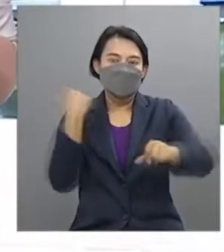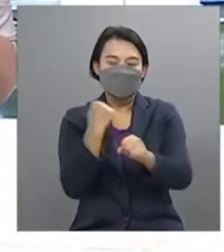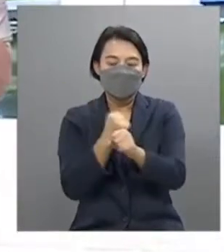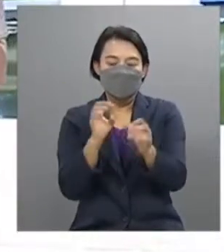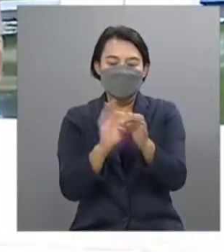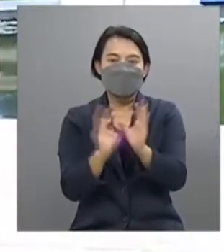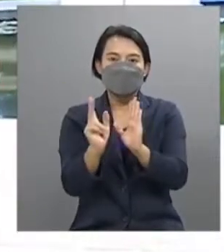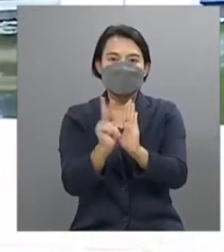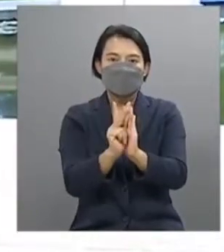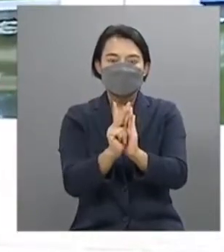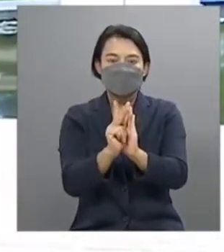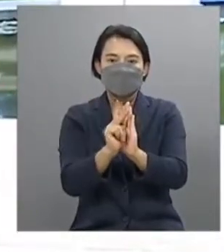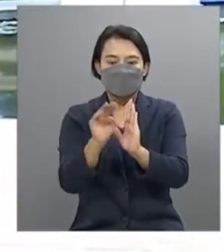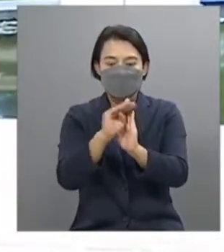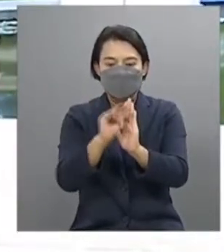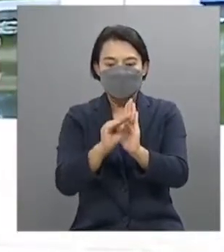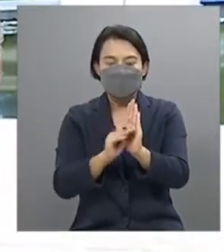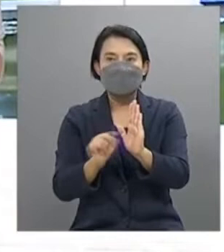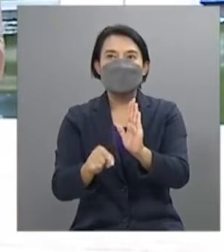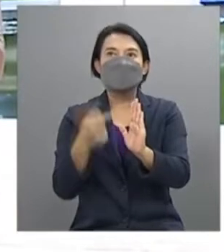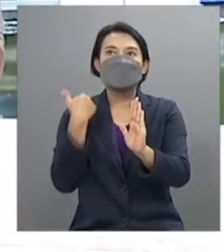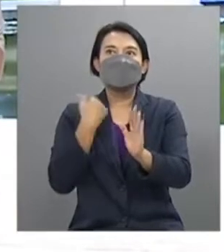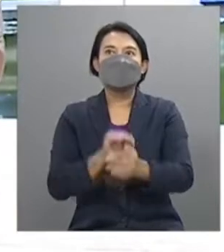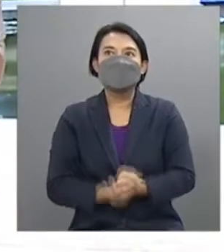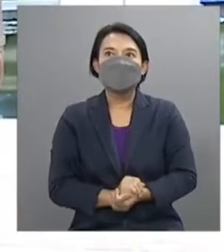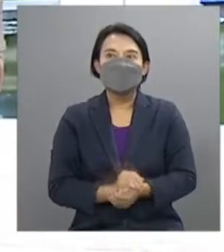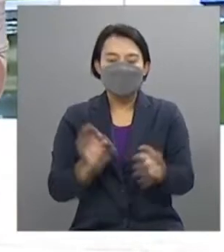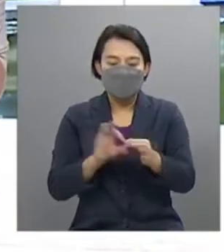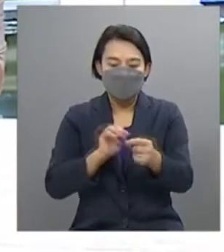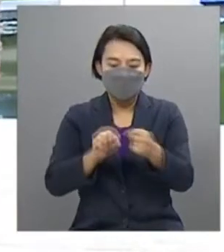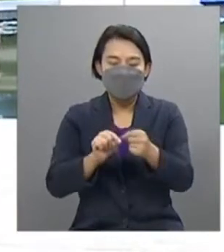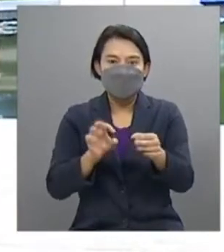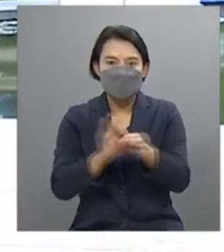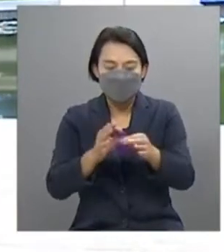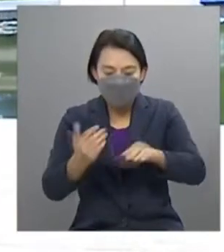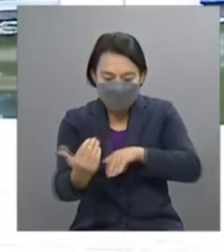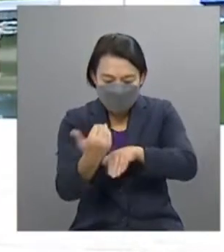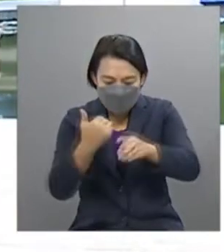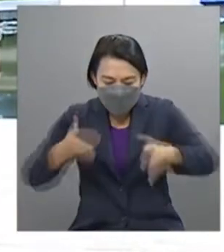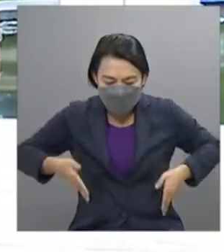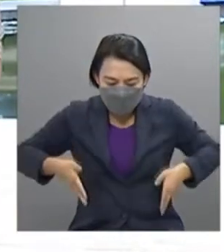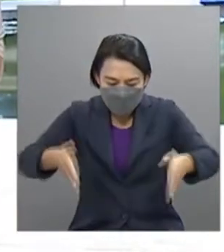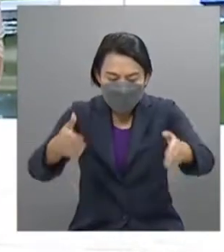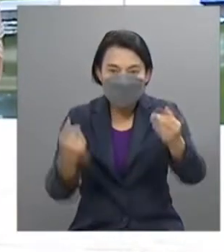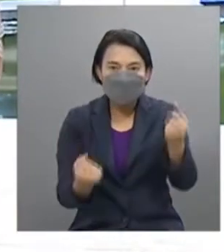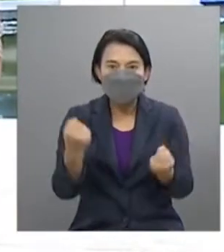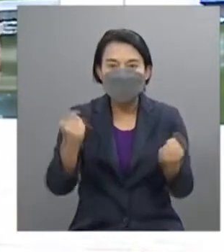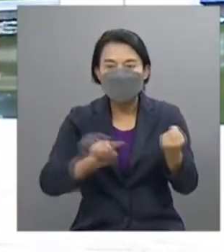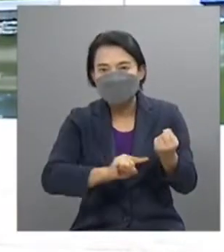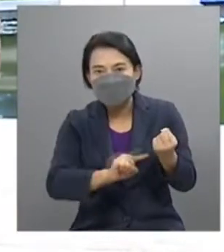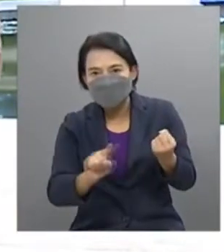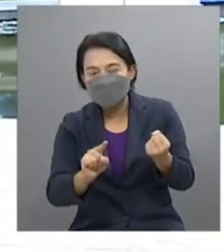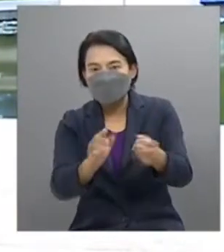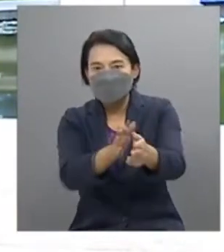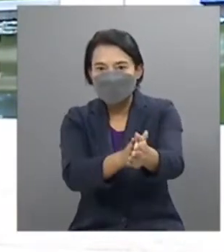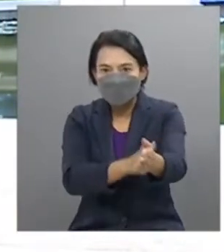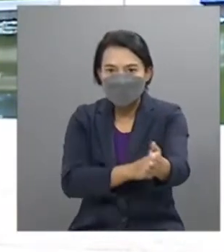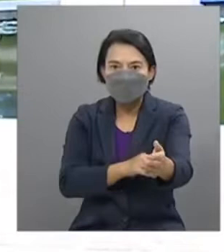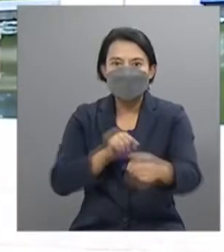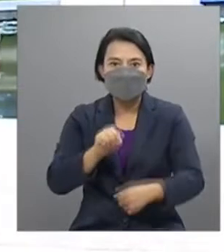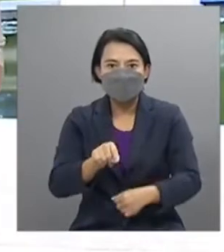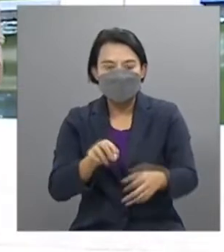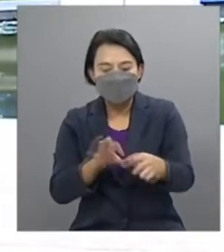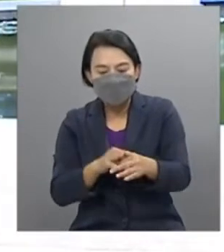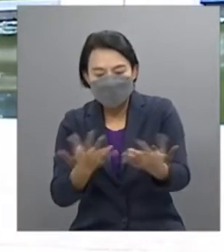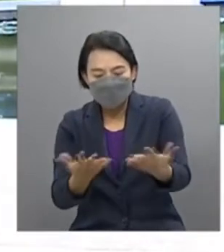ว่าลักษณะถนนแบบนี้ติดตั้งแล้วจะปลอดภัยรถจะขับช้าลงหรือติดตั้งแล้วอาจจะยิ่งเป็นอันตร